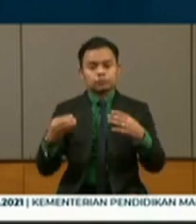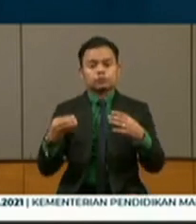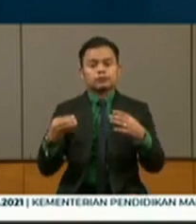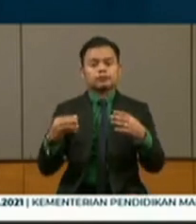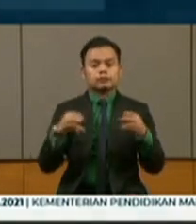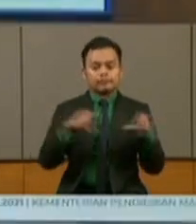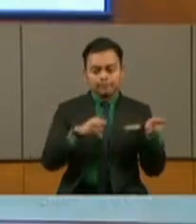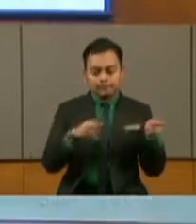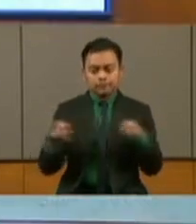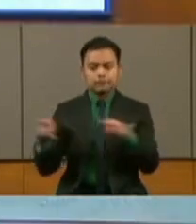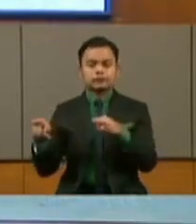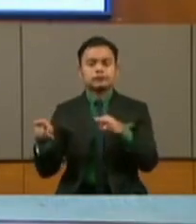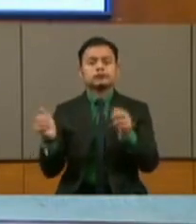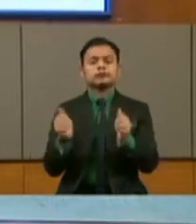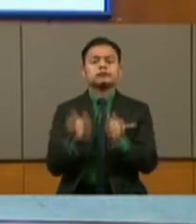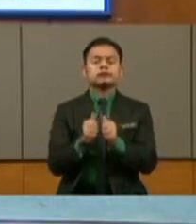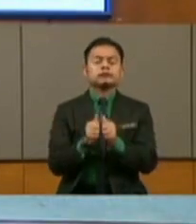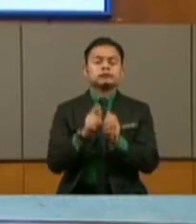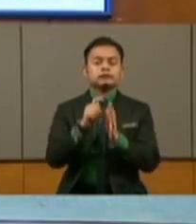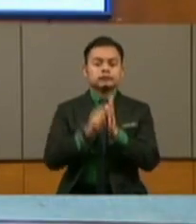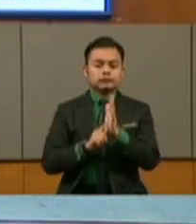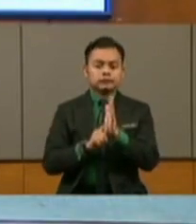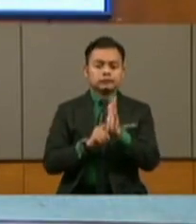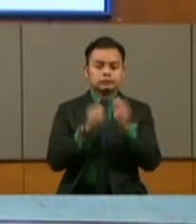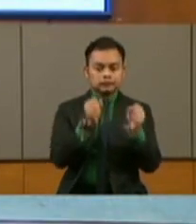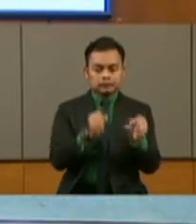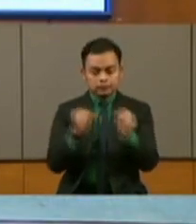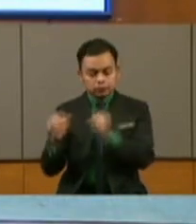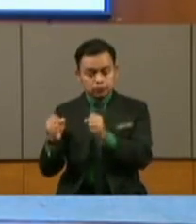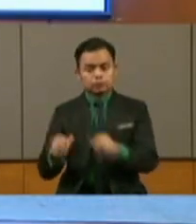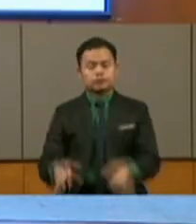telah ditetapkan ini dengan teratur dan terancang